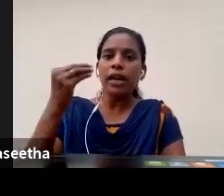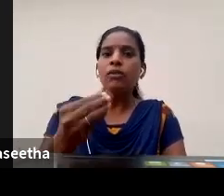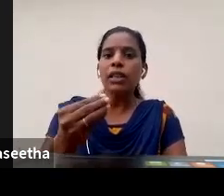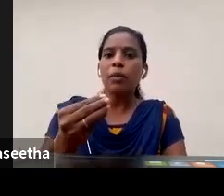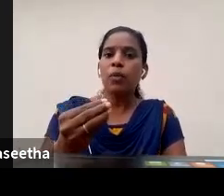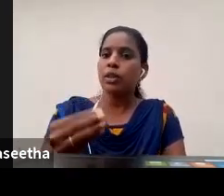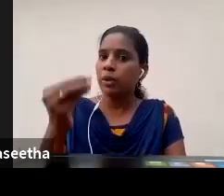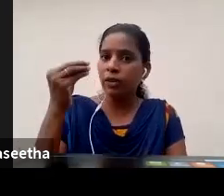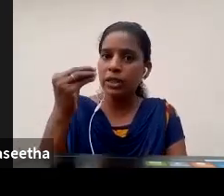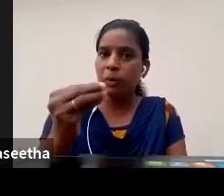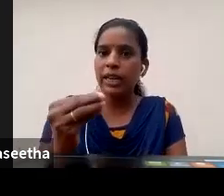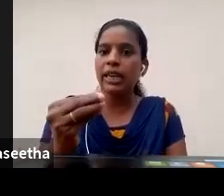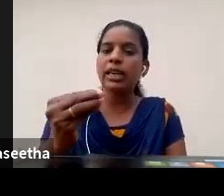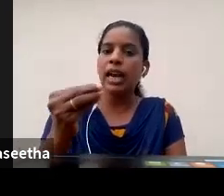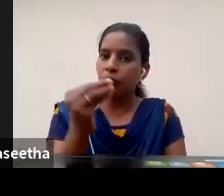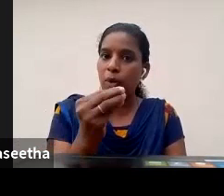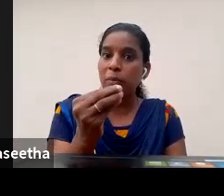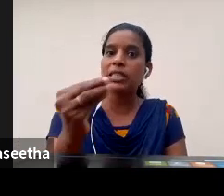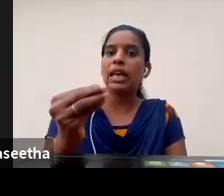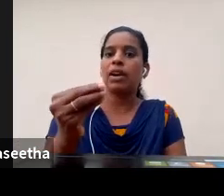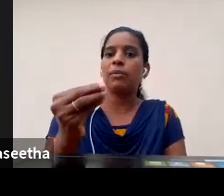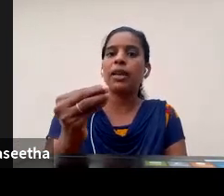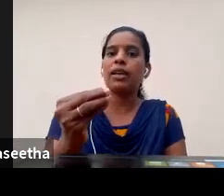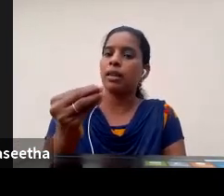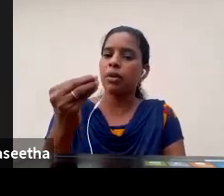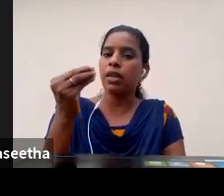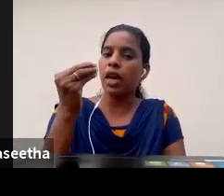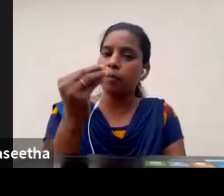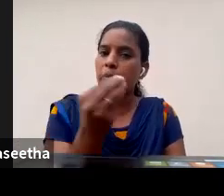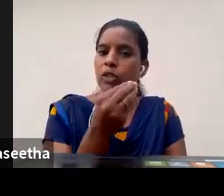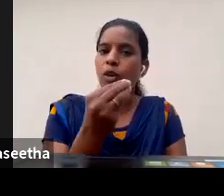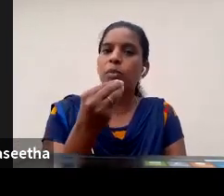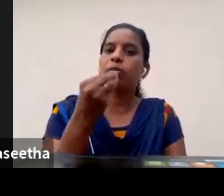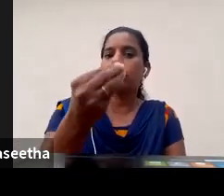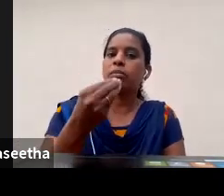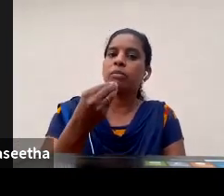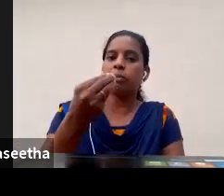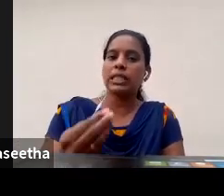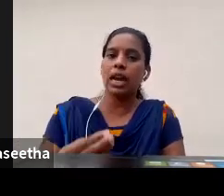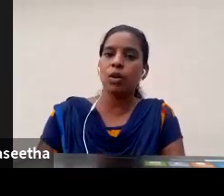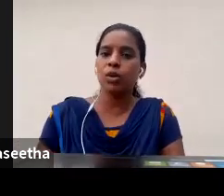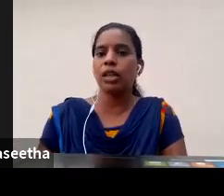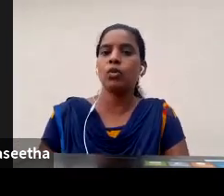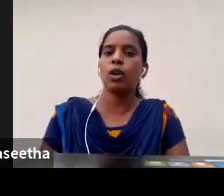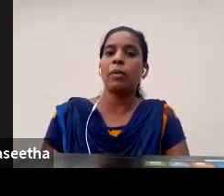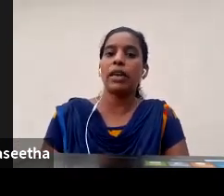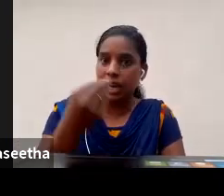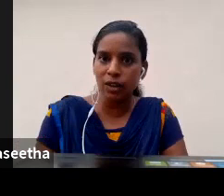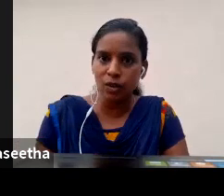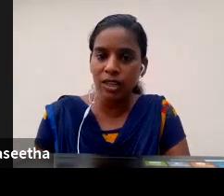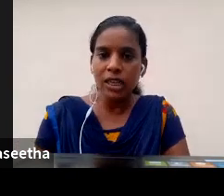അപ്പൊ അങ്ങനെ വന്നാൽ പോലും നമുക്ക് ഈ സ്പെല്ലിംഗ് ആൽഫബെറ്റ്സ് അറിയാമെങ്കിൽ നമുക്ക് അല്പസ്വല്പം മനസ്സിലാവും എന്നുള്ളതും